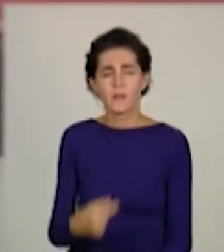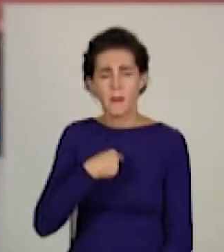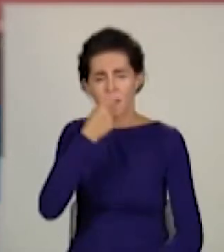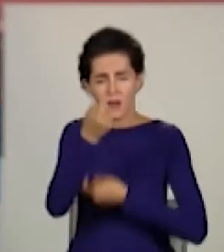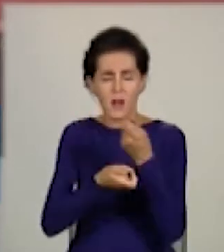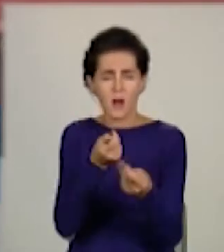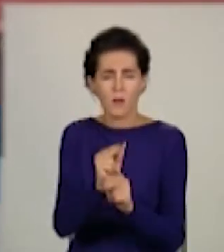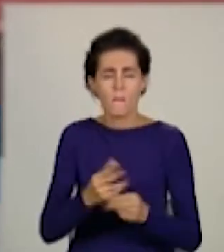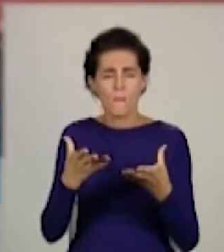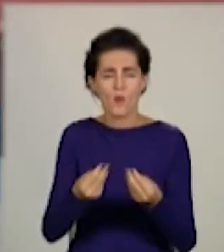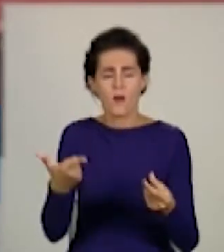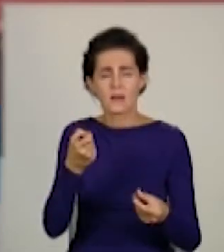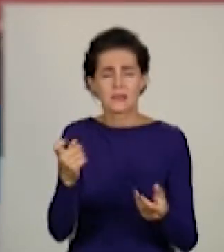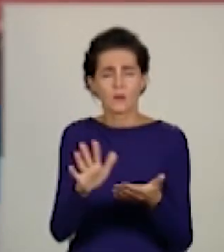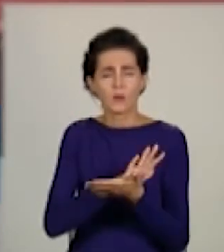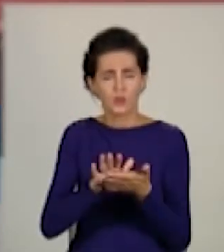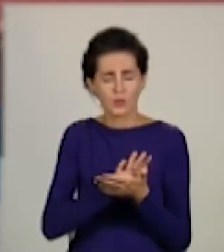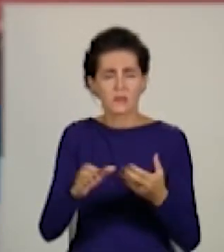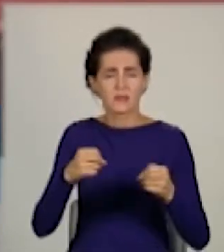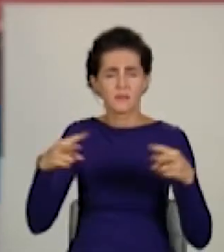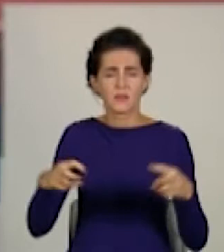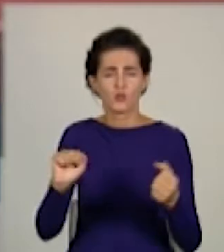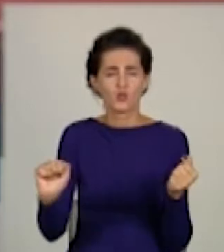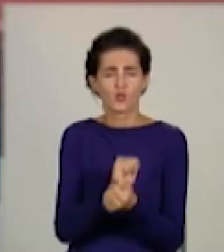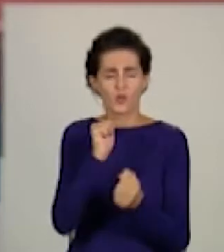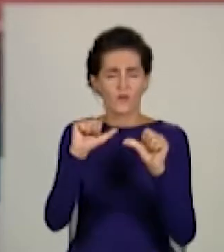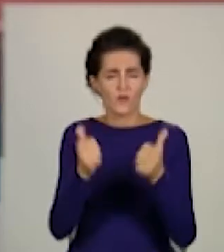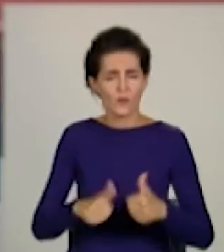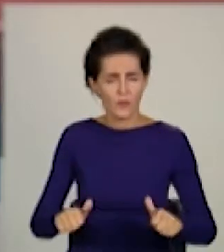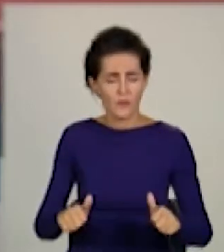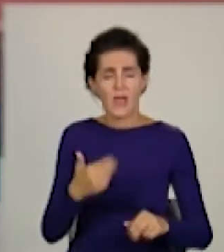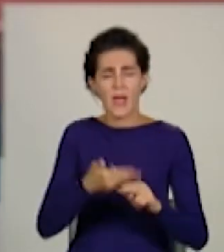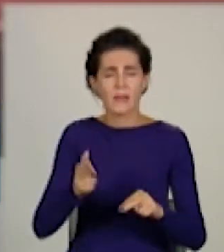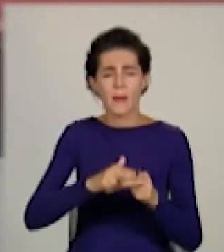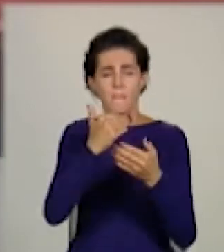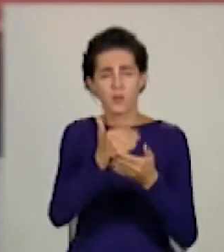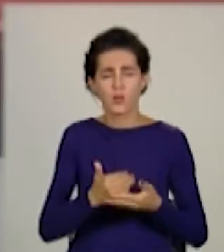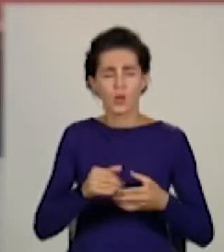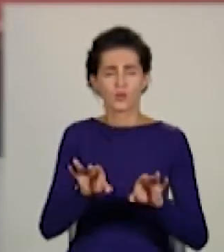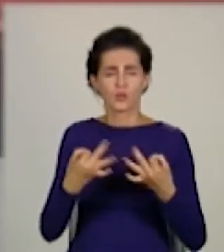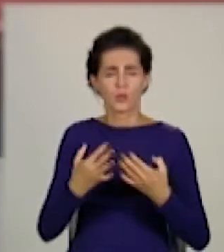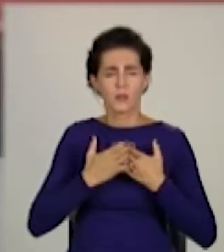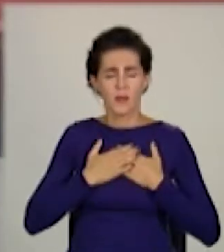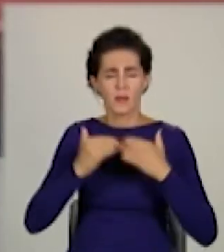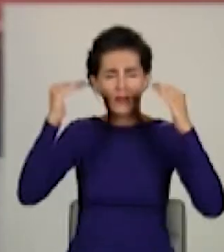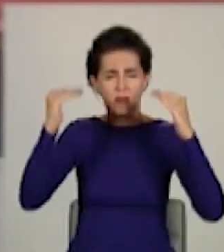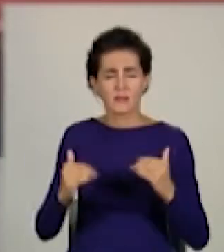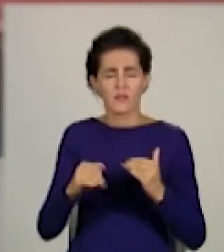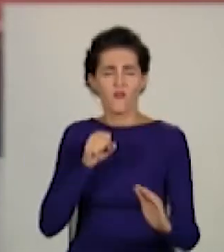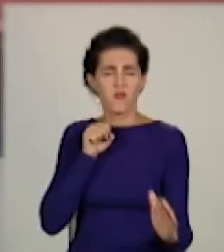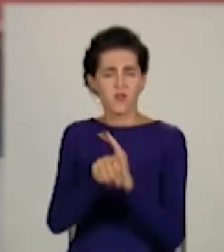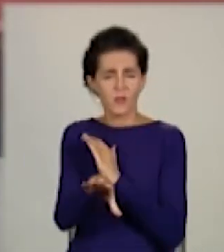мокрі газоочистки на газоочистки сухого типу. Даний проект нам дозволить знизити виброси